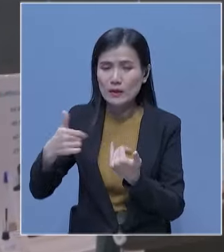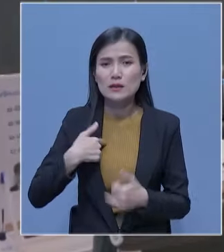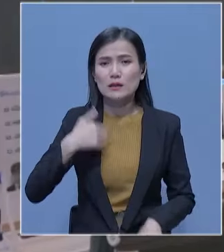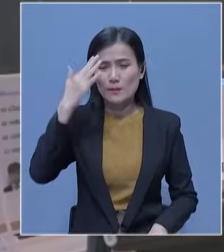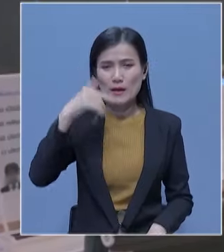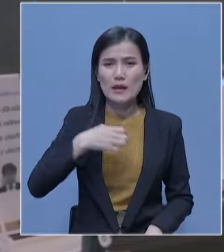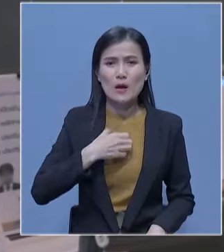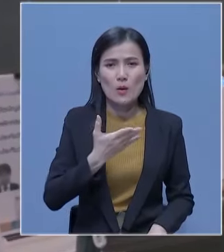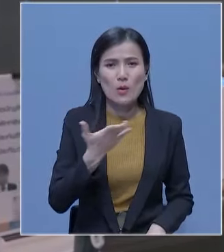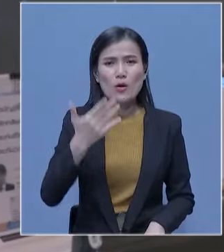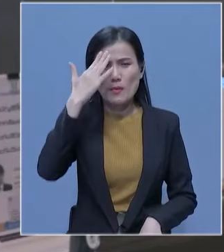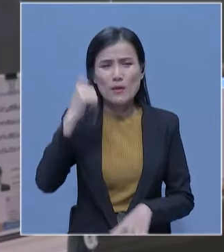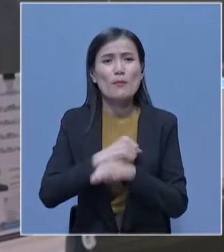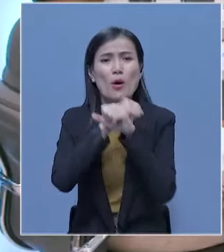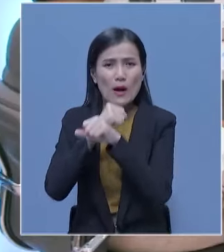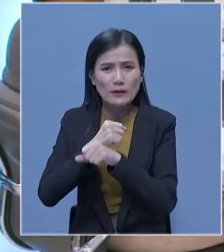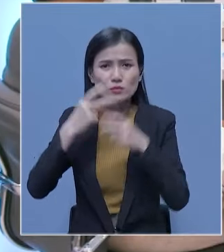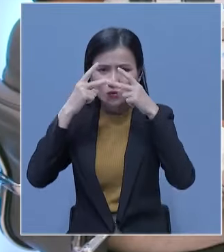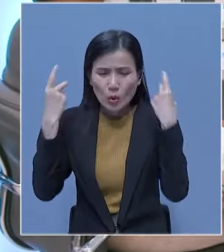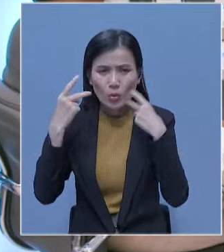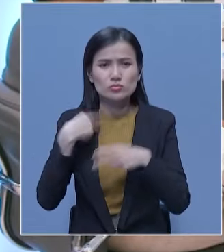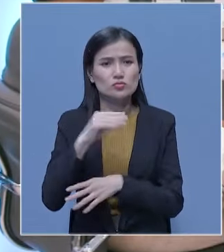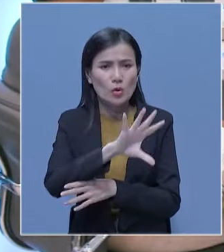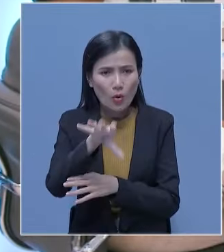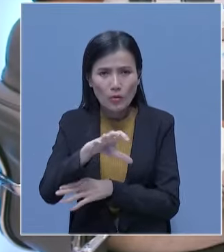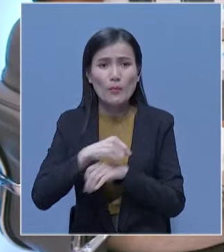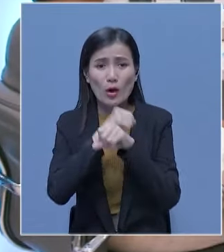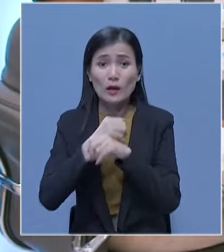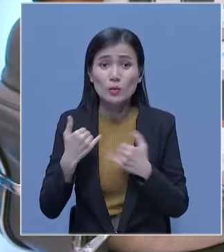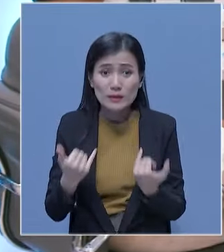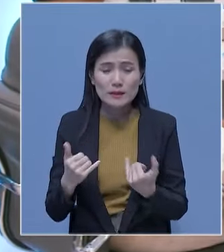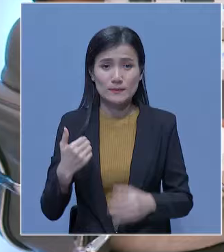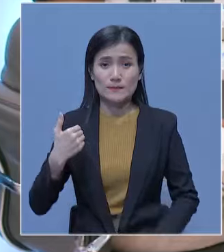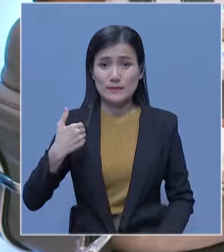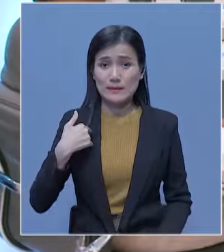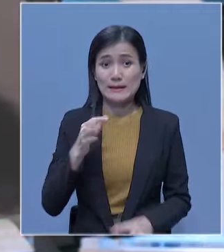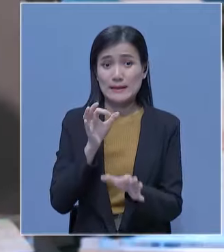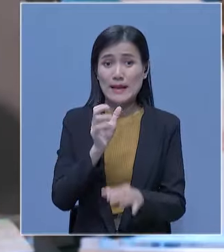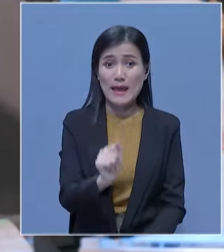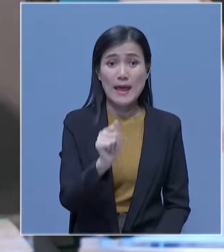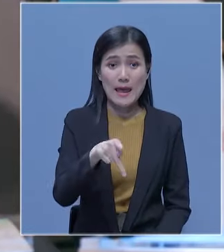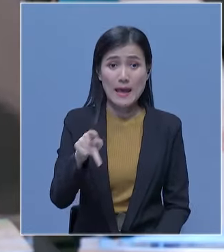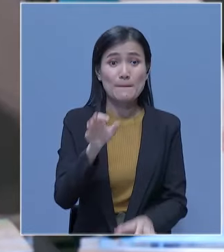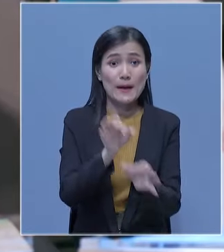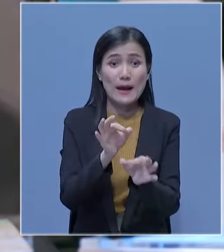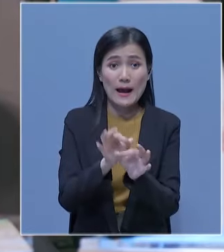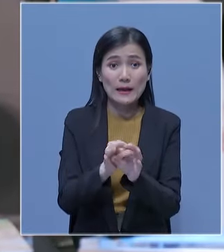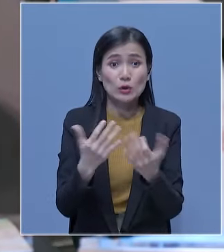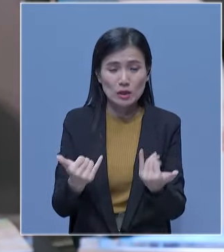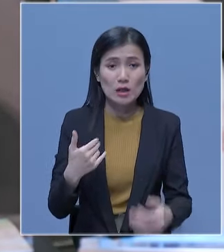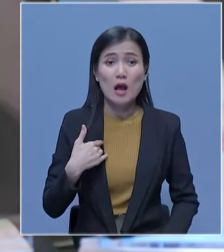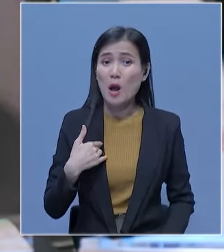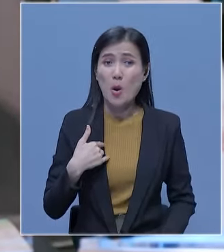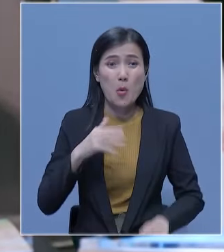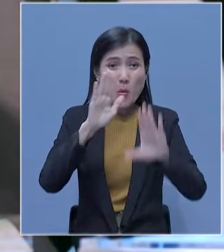ทางในการทำธุรกรรมออนไลน์ซึ่งปัจจุบันพบว่ามีบัญชีโมบายแบงกิ้งนะคะมากถึง106ล้